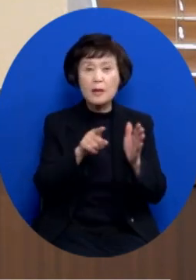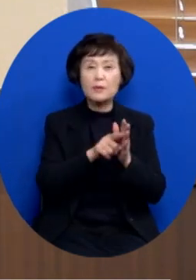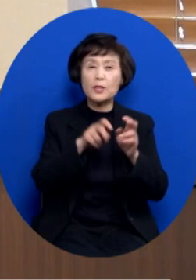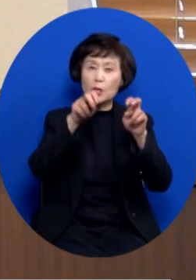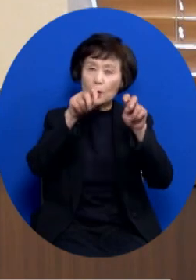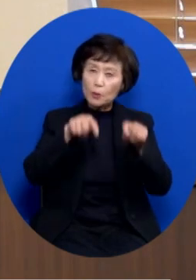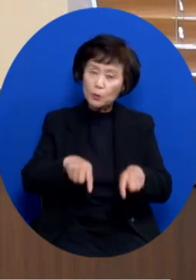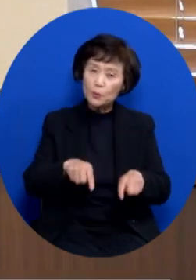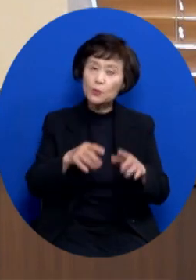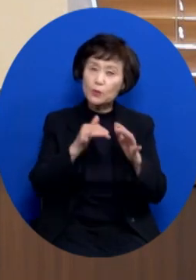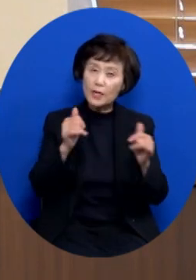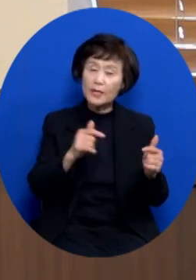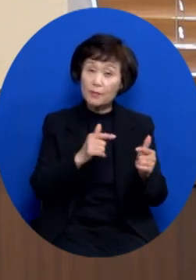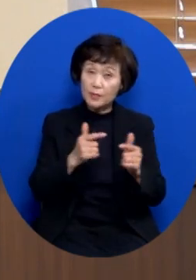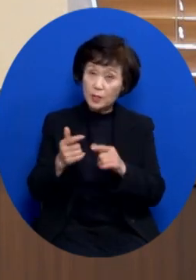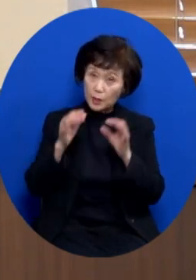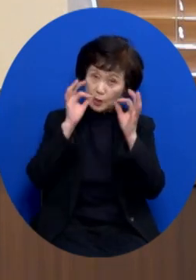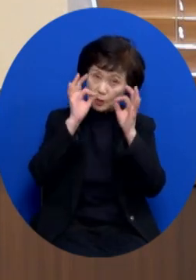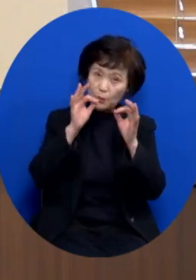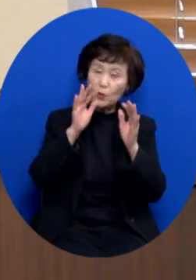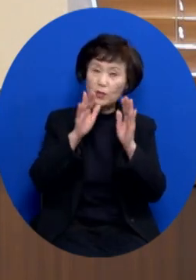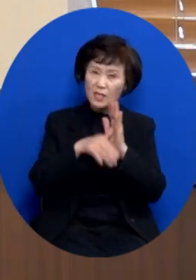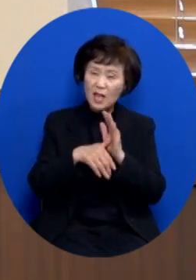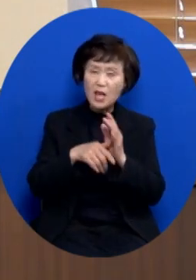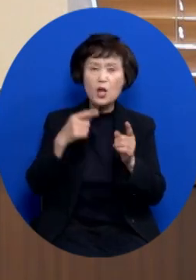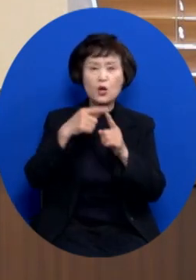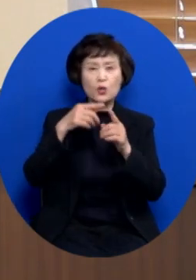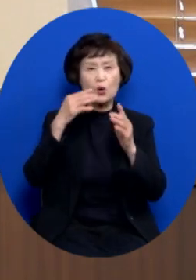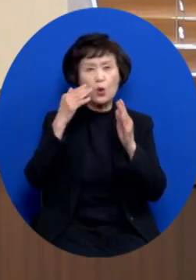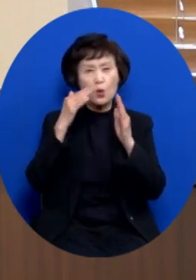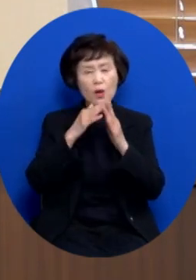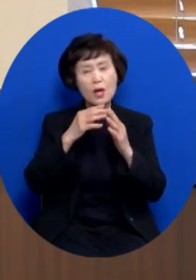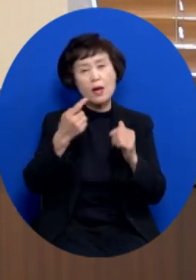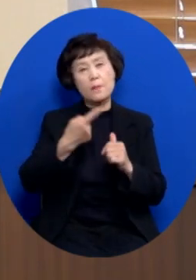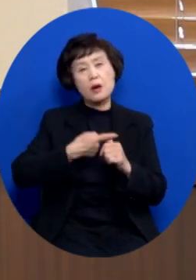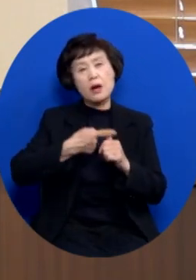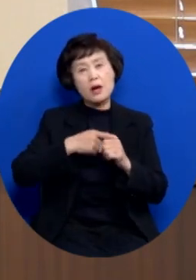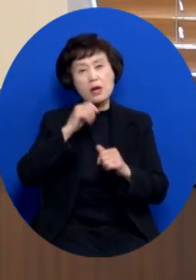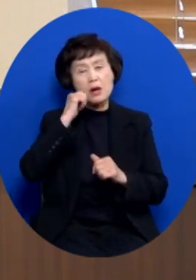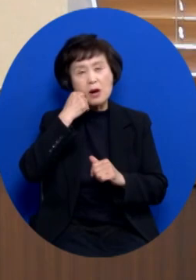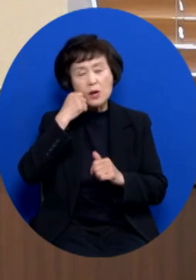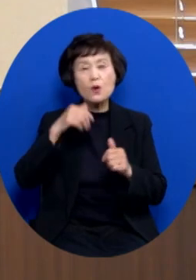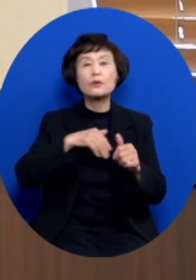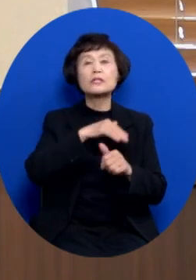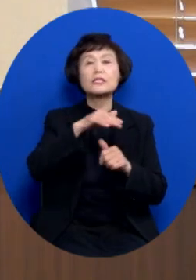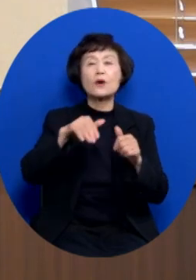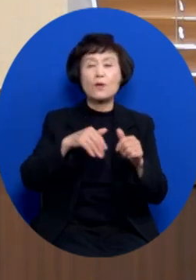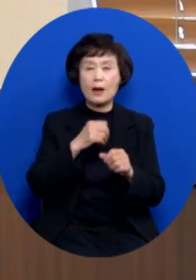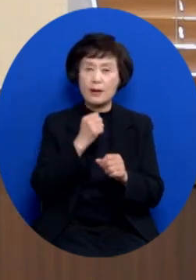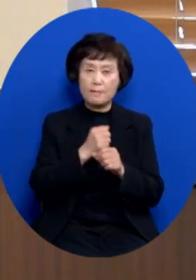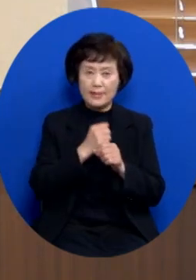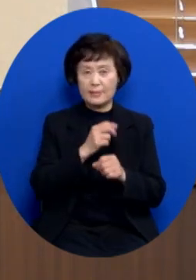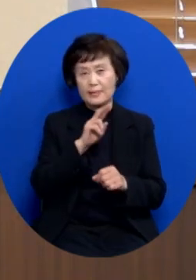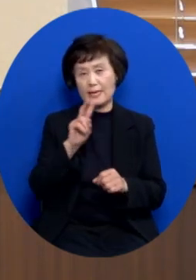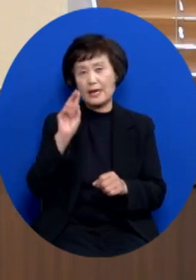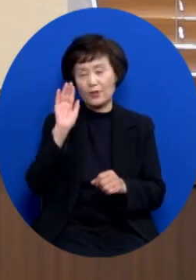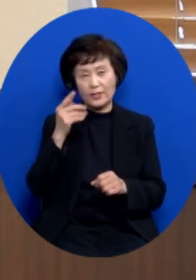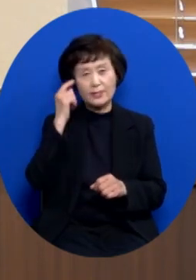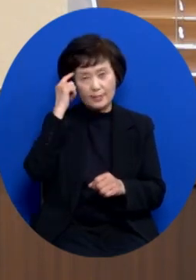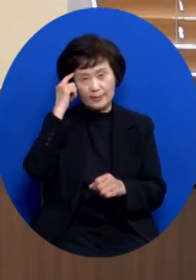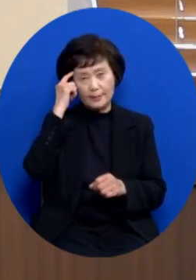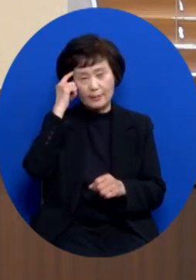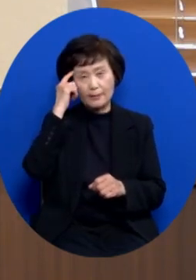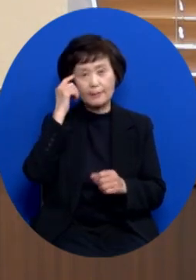할지라도 이제 교회를 비난하기 어려운 그런 방향으로 나가야 되지 않나.